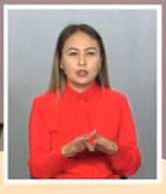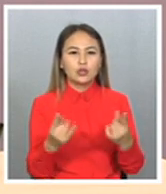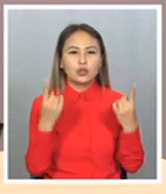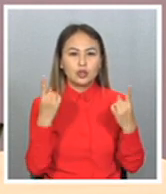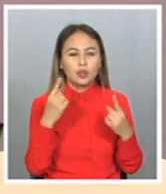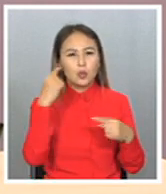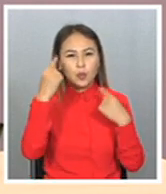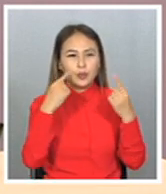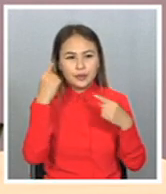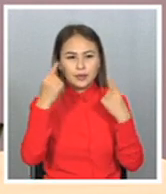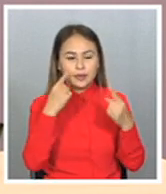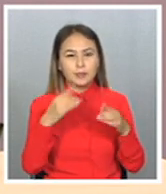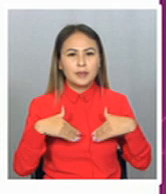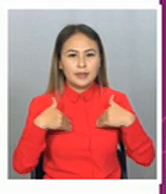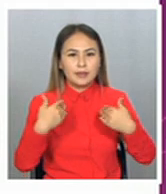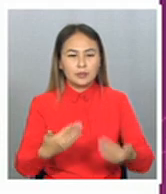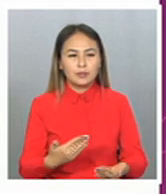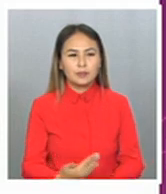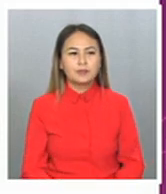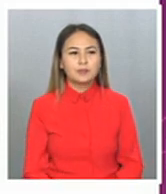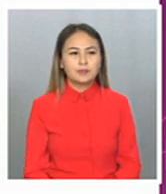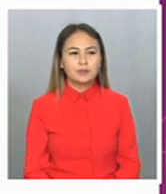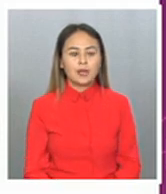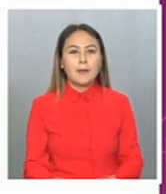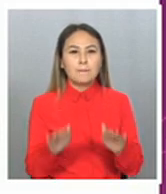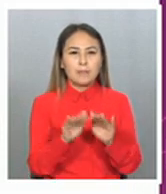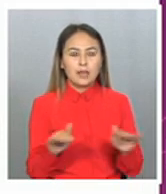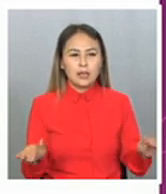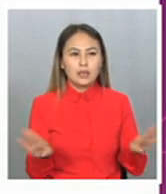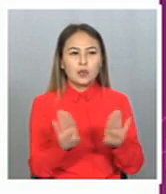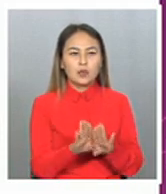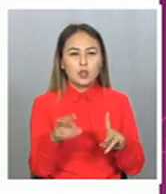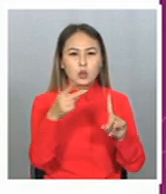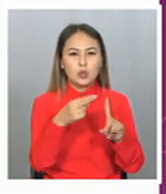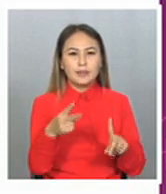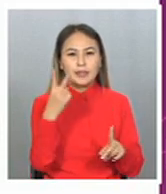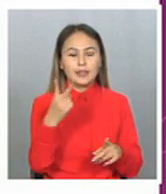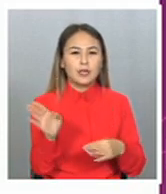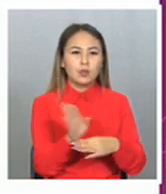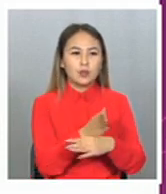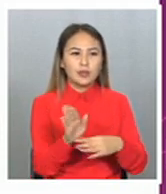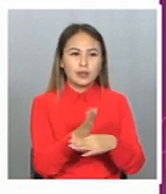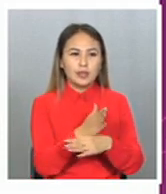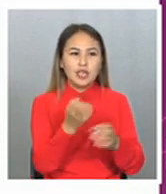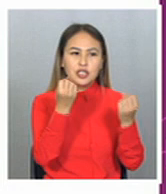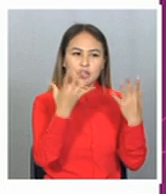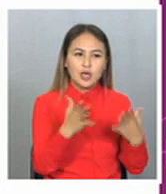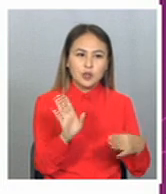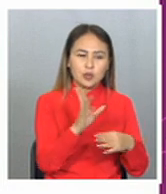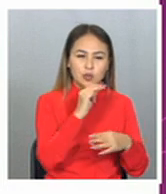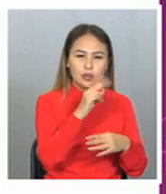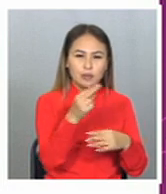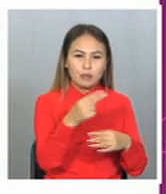ойды білдіріп тұр екен. Балалар, сөйлем екіге бөлінеді. Жай сөйлем